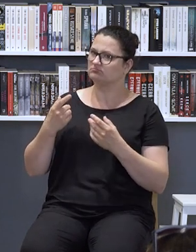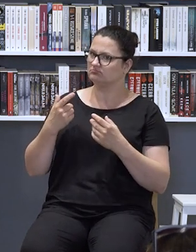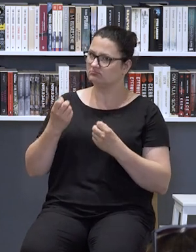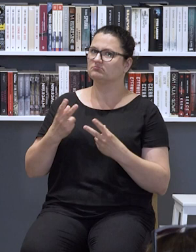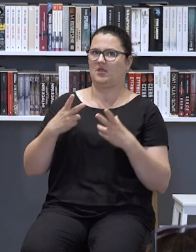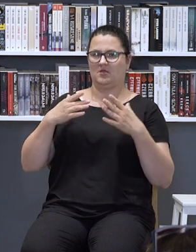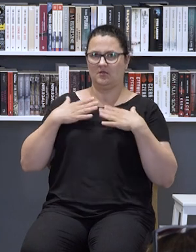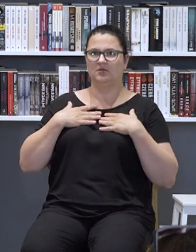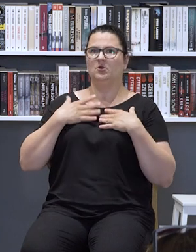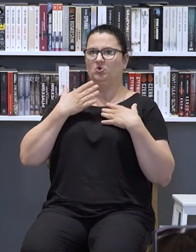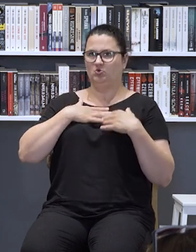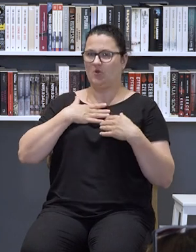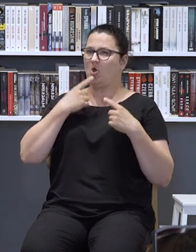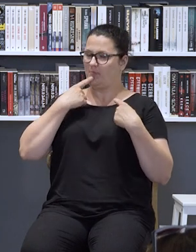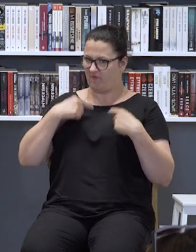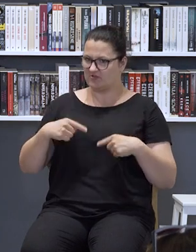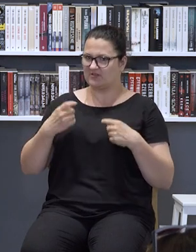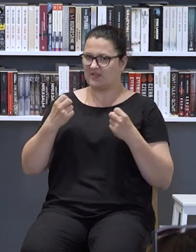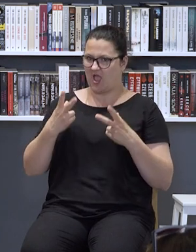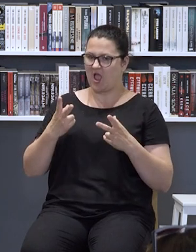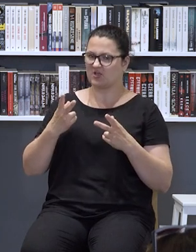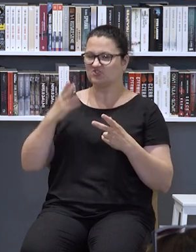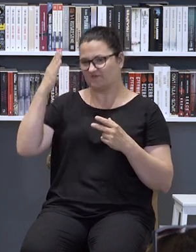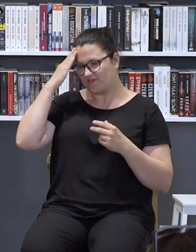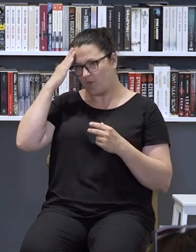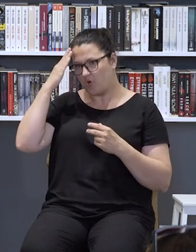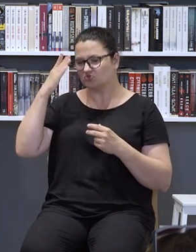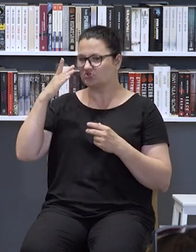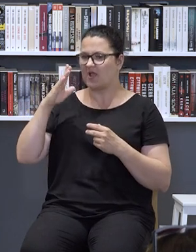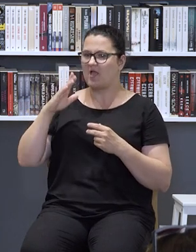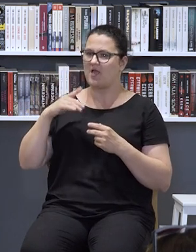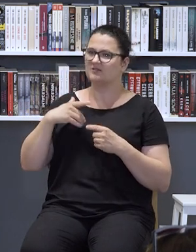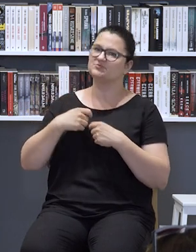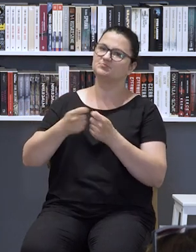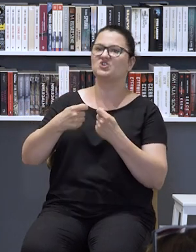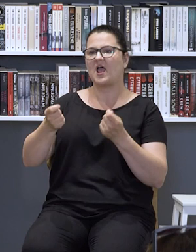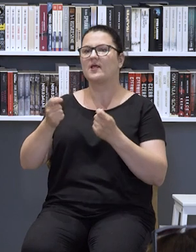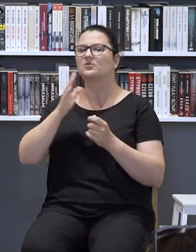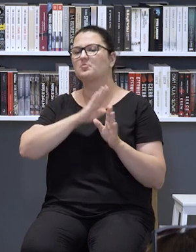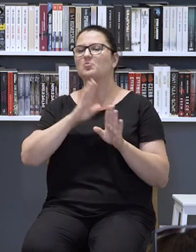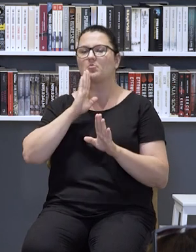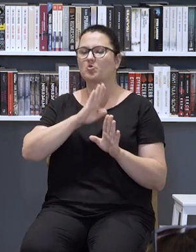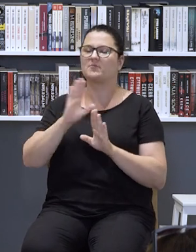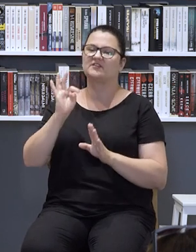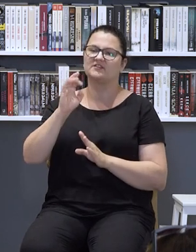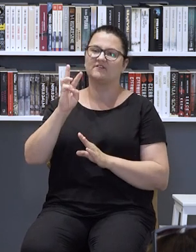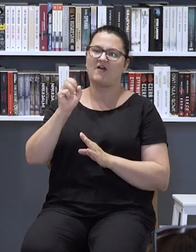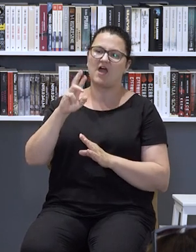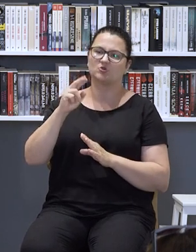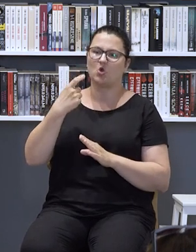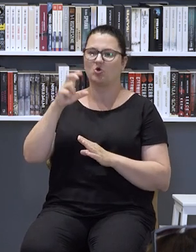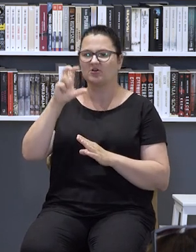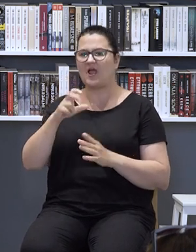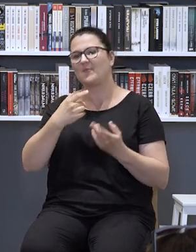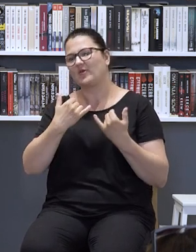tak prostacko ująć, taką świadomość, że nigdy nie będziesz się sprzedawała jak Szczepan Twardoch albo inni autorzy, którzy są łatwi w